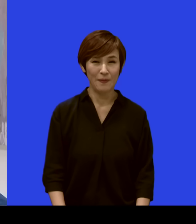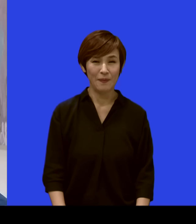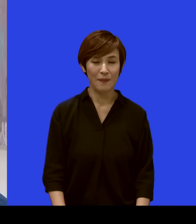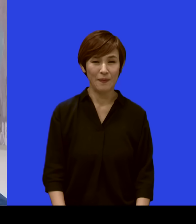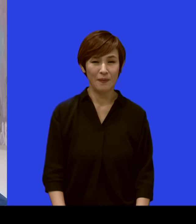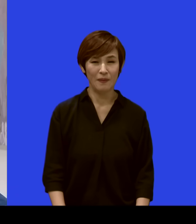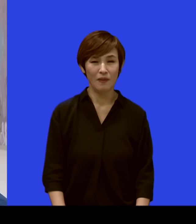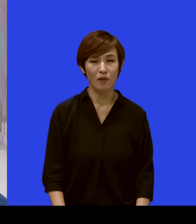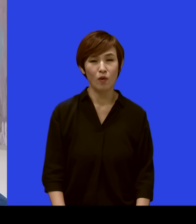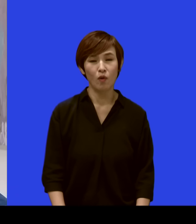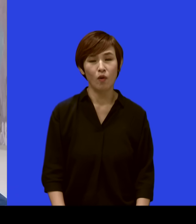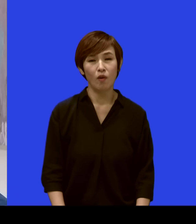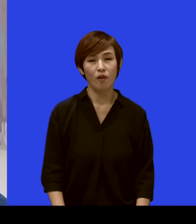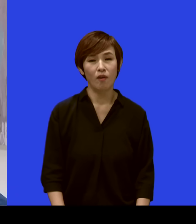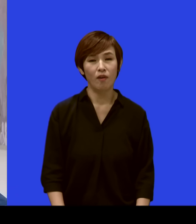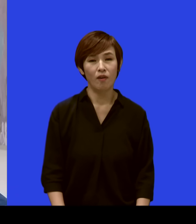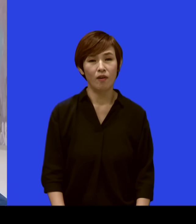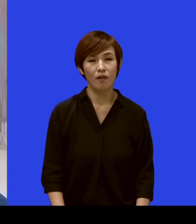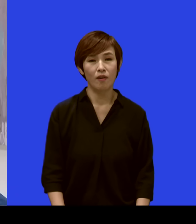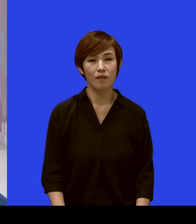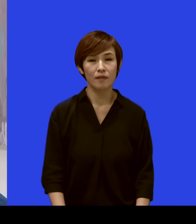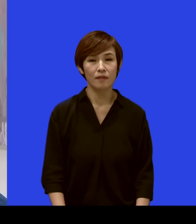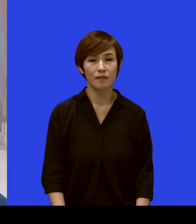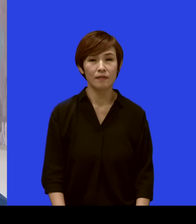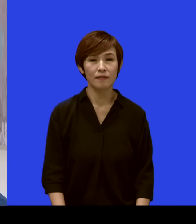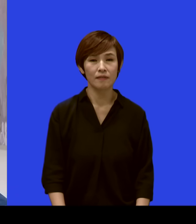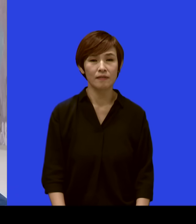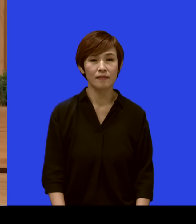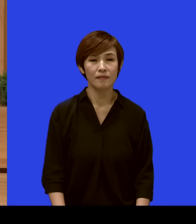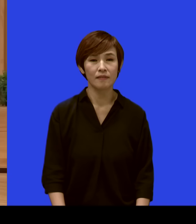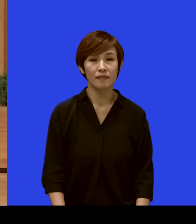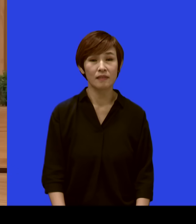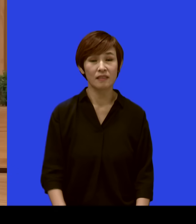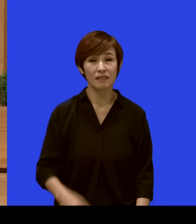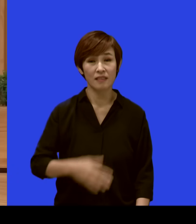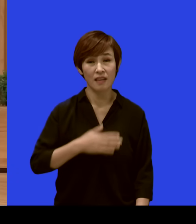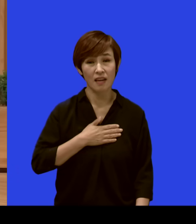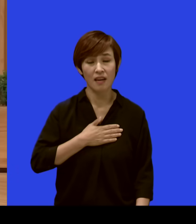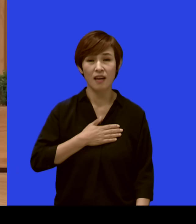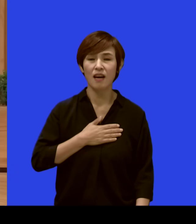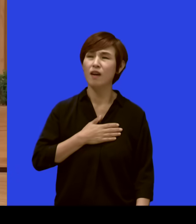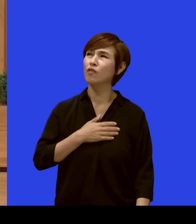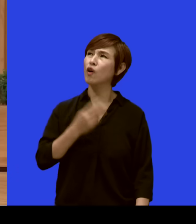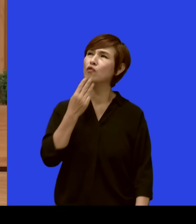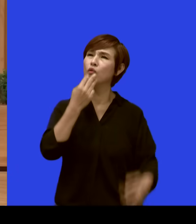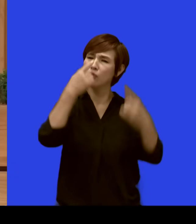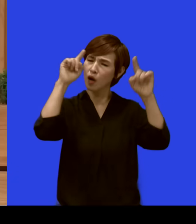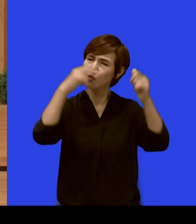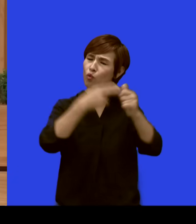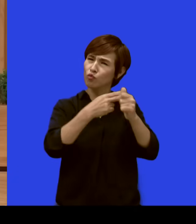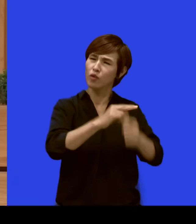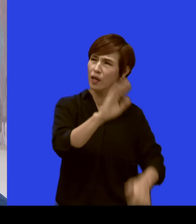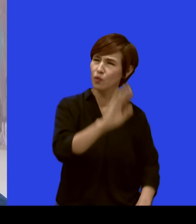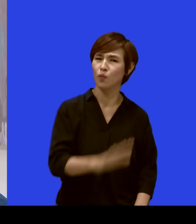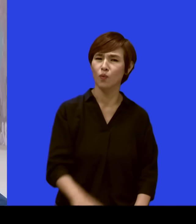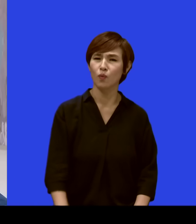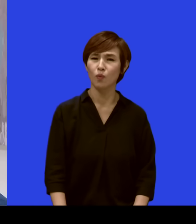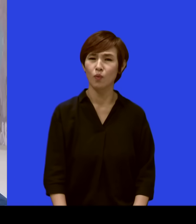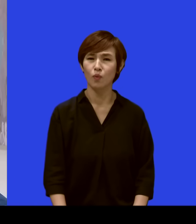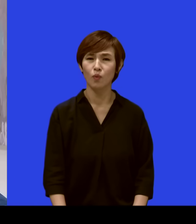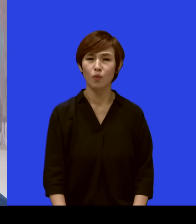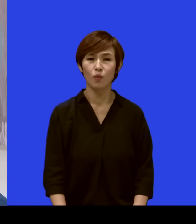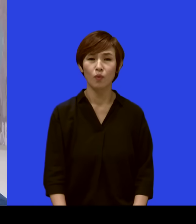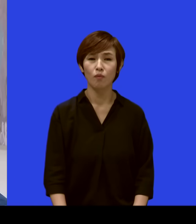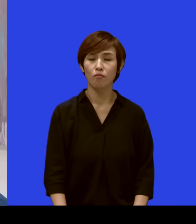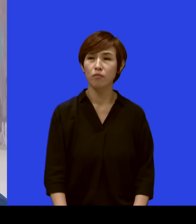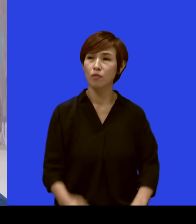근데 제가 이제 제가 한 번도 너무 화가 나서 하나님 제가 서울대학교 교수가 가는 것도 아니고 그때 다시